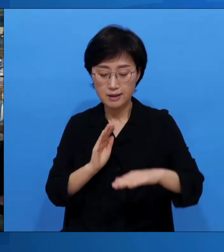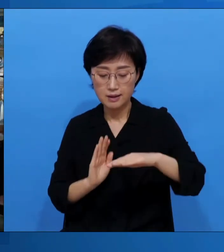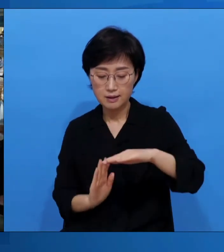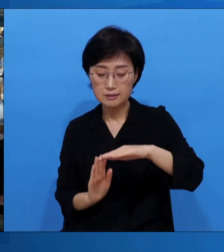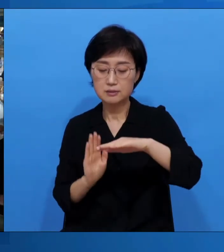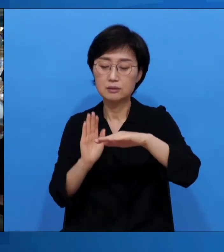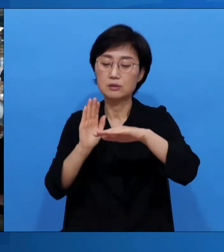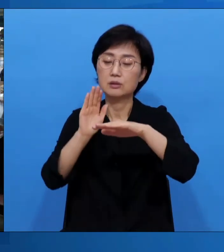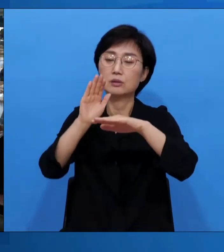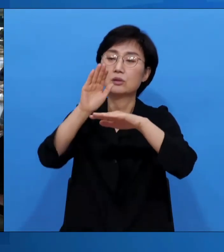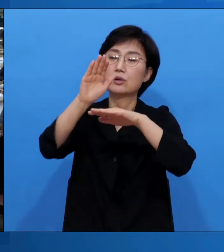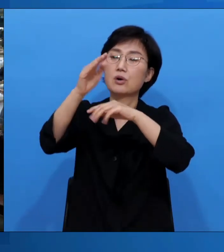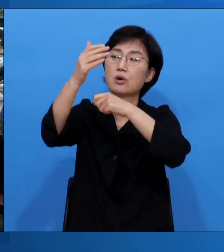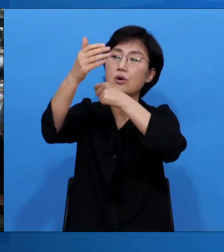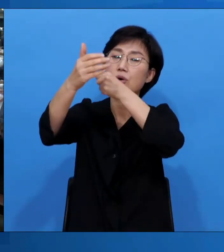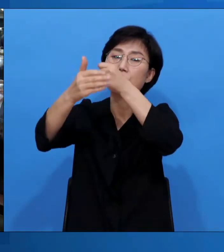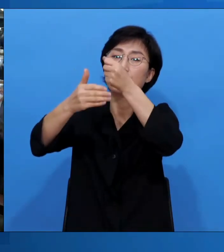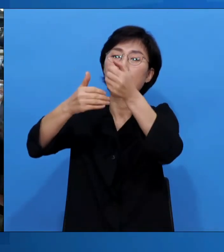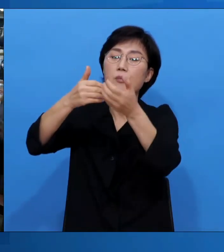나를